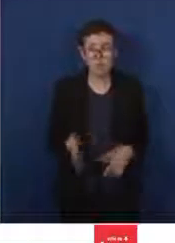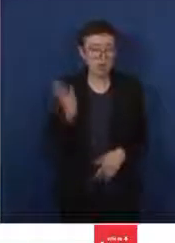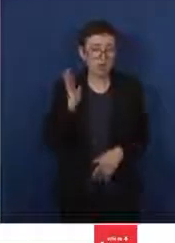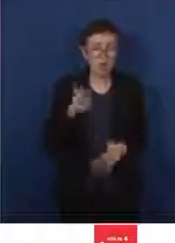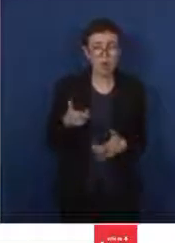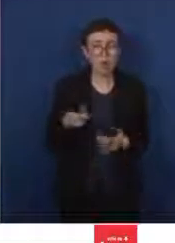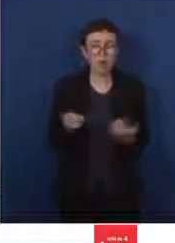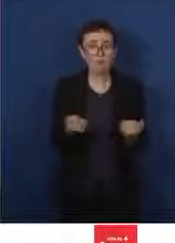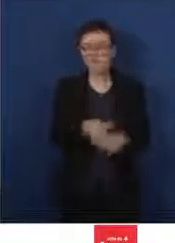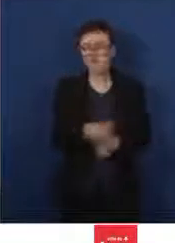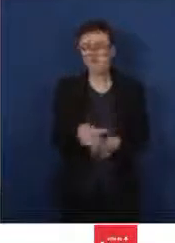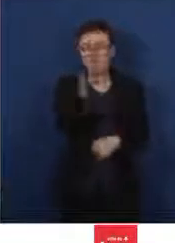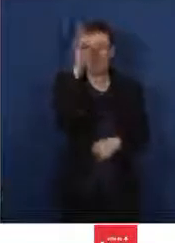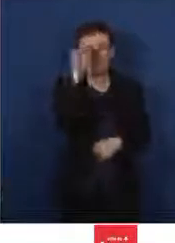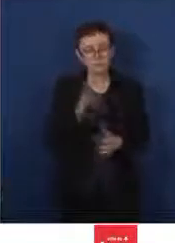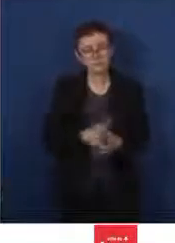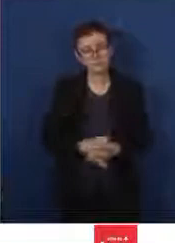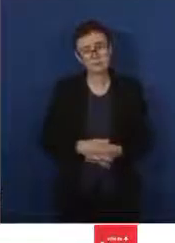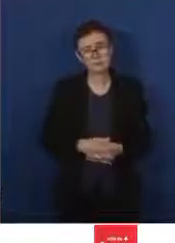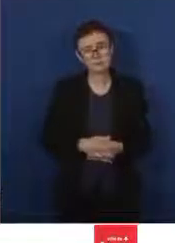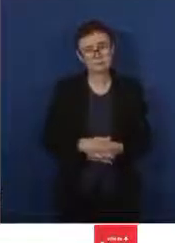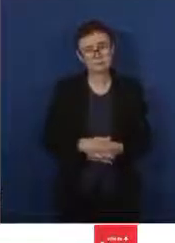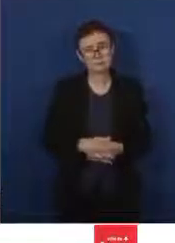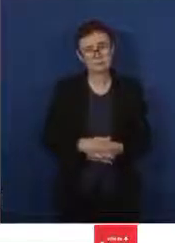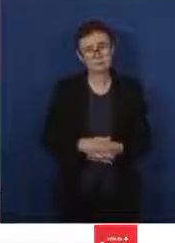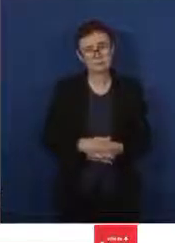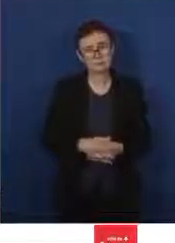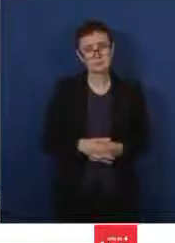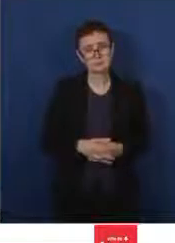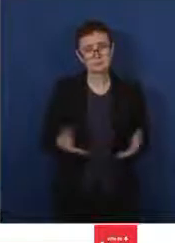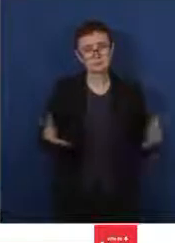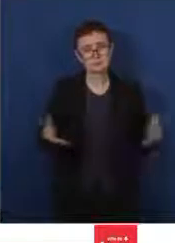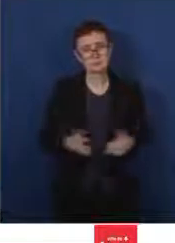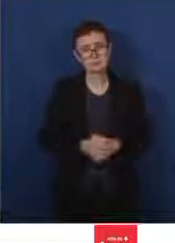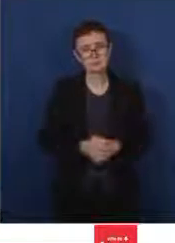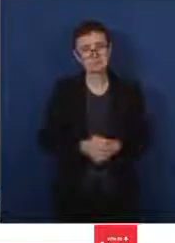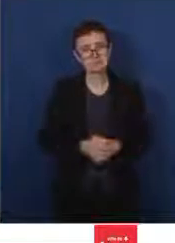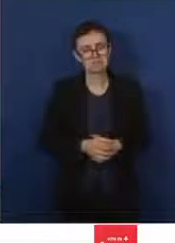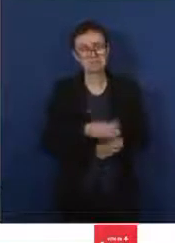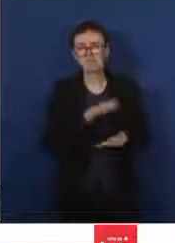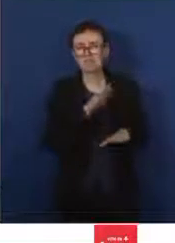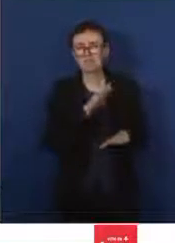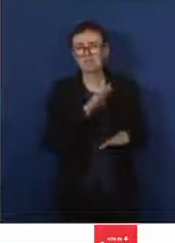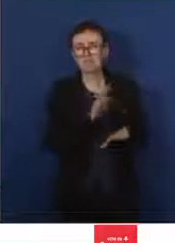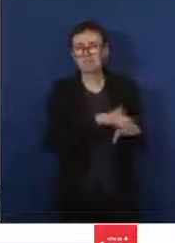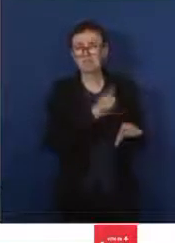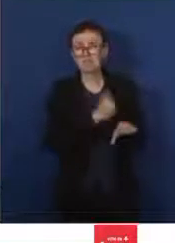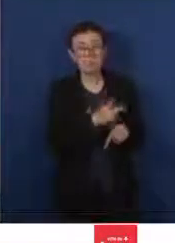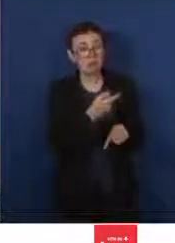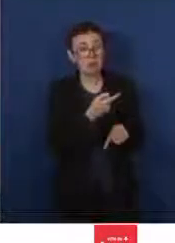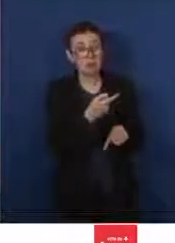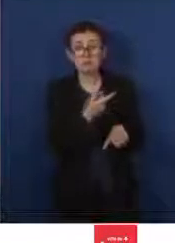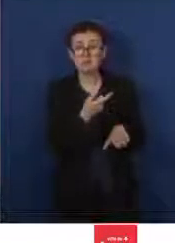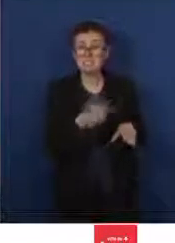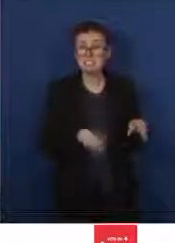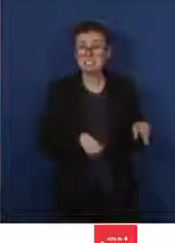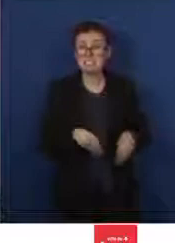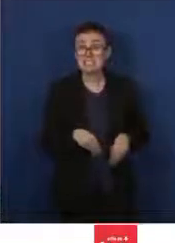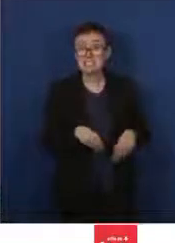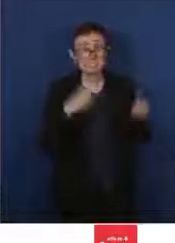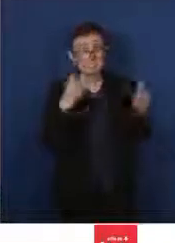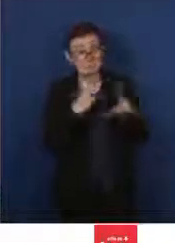Pourquoi avoir tiré du lit des inspecteurs de la Direction générale des finances publiques le 29 septembre